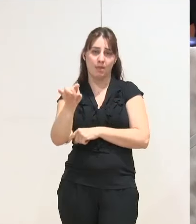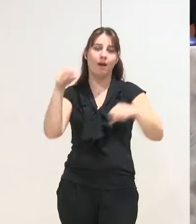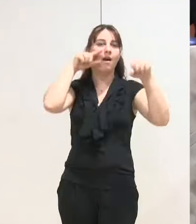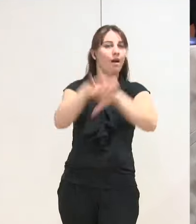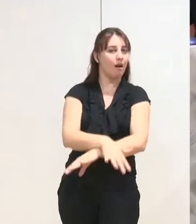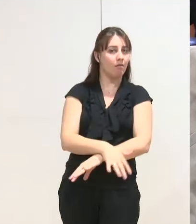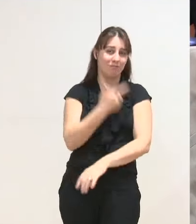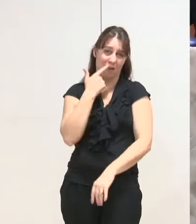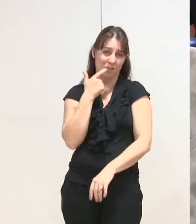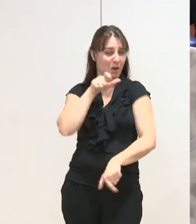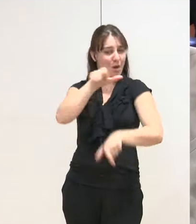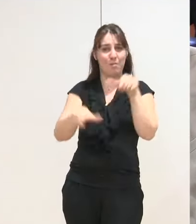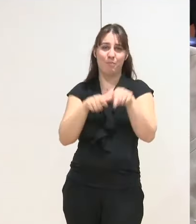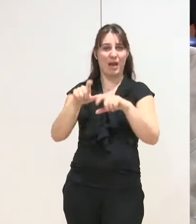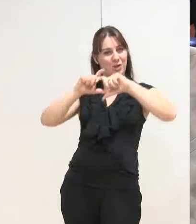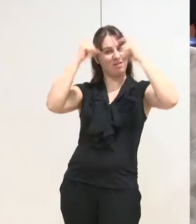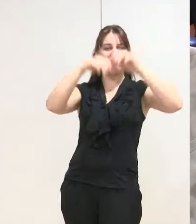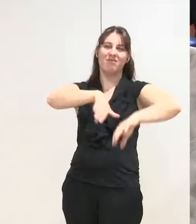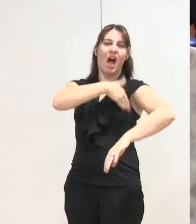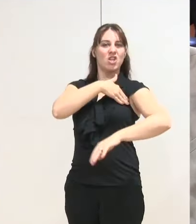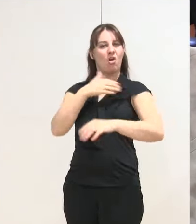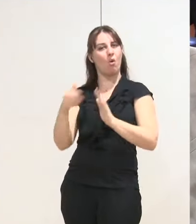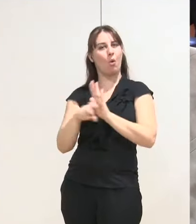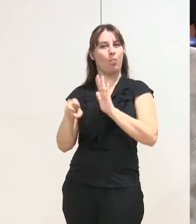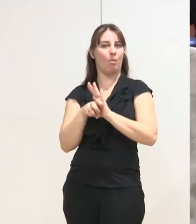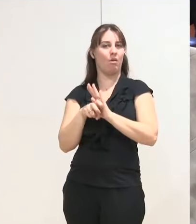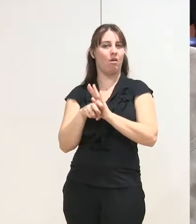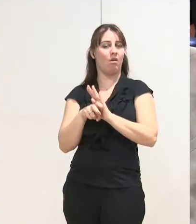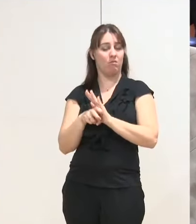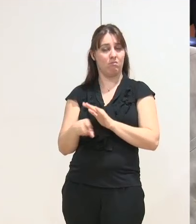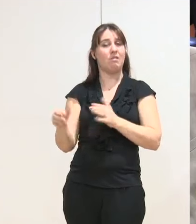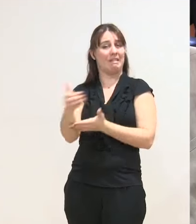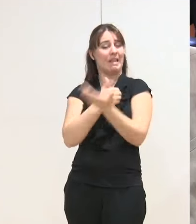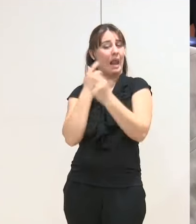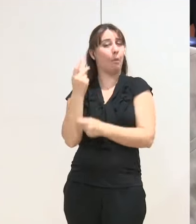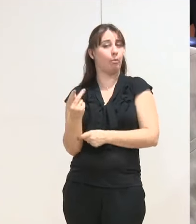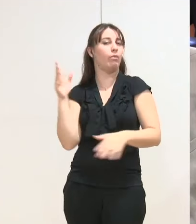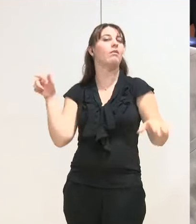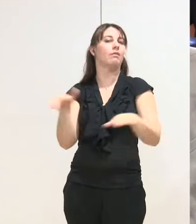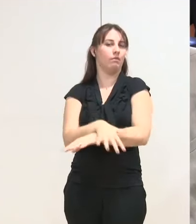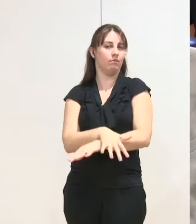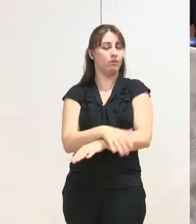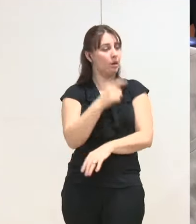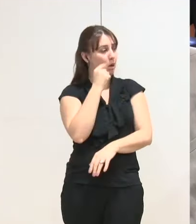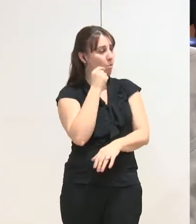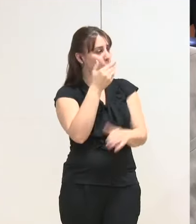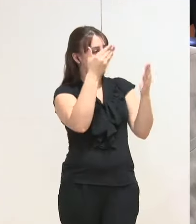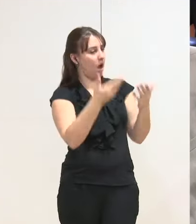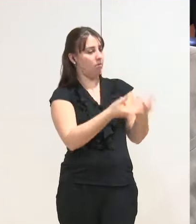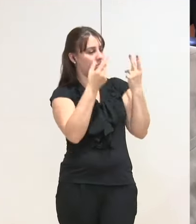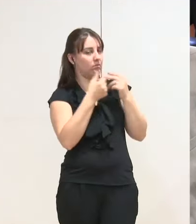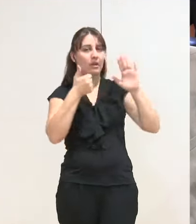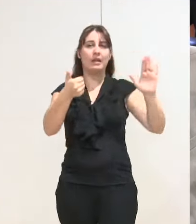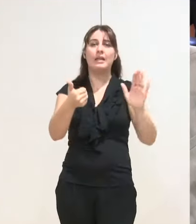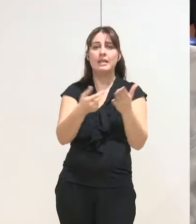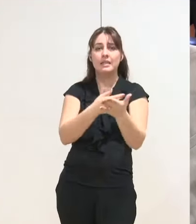des agents de la ville et pourtant Monsieur l'Adjoint au finances de l'époque vient de nous expliquer que ces 6 millions étaient